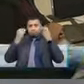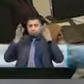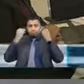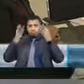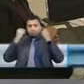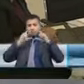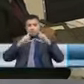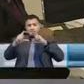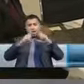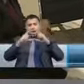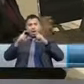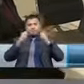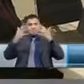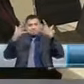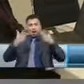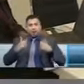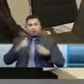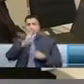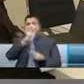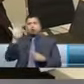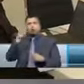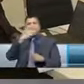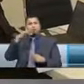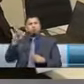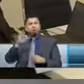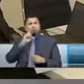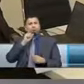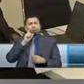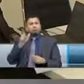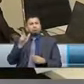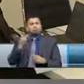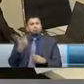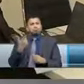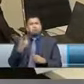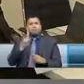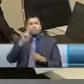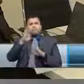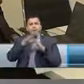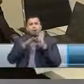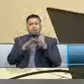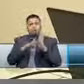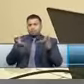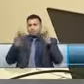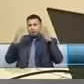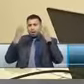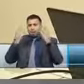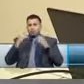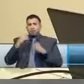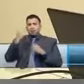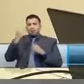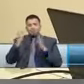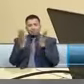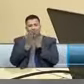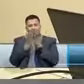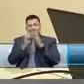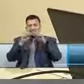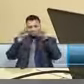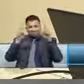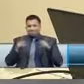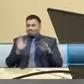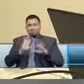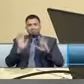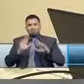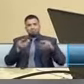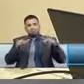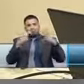التعليم المصرفي والمالي في الشرق الأوسط، وتأتي ضمن فئة البرامج التعليمية خارج الفصول الدراسية،